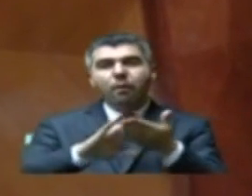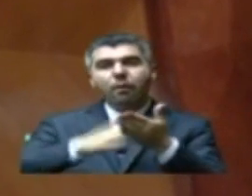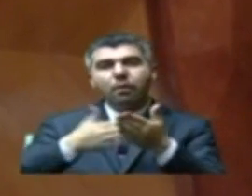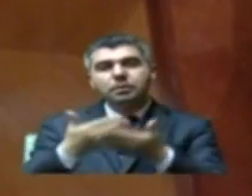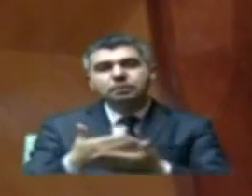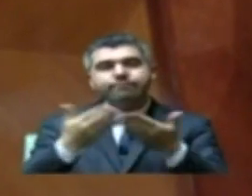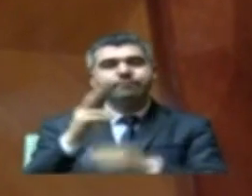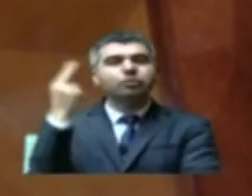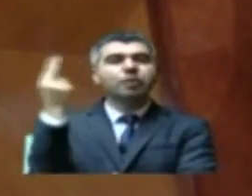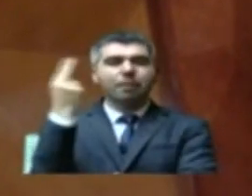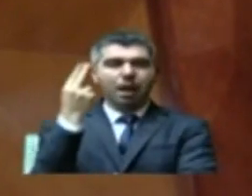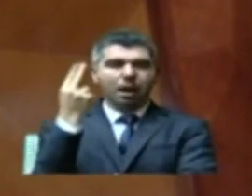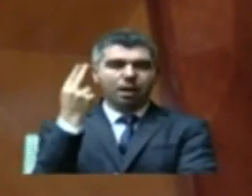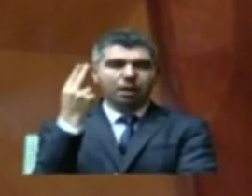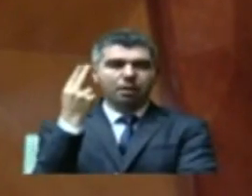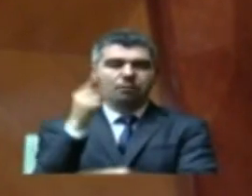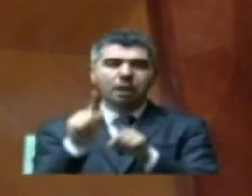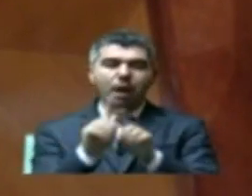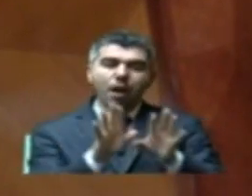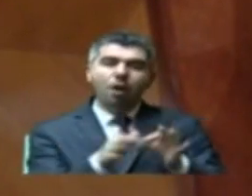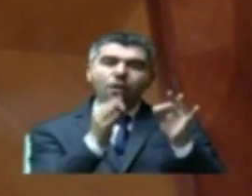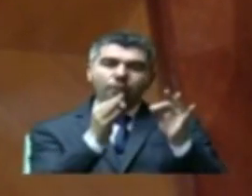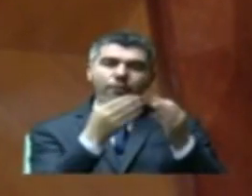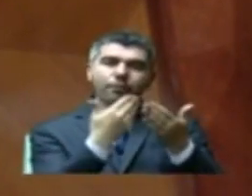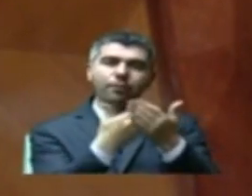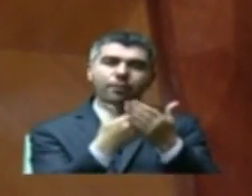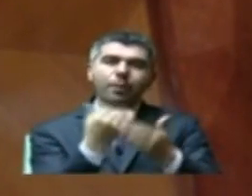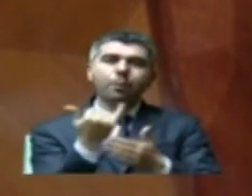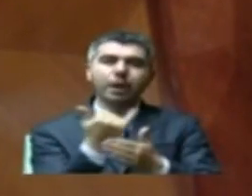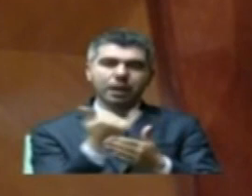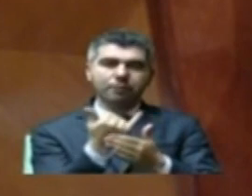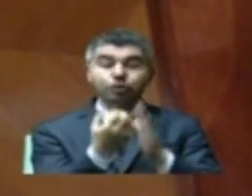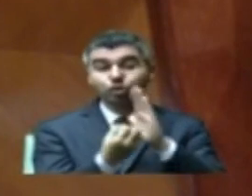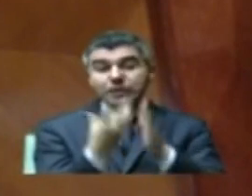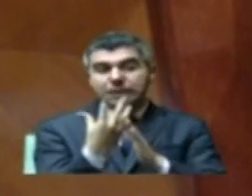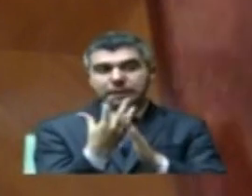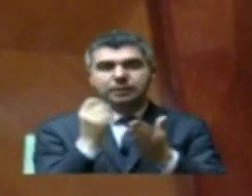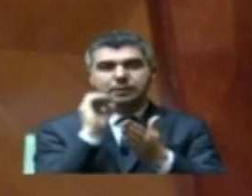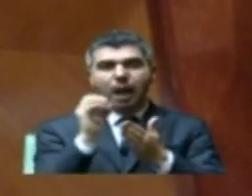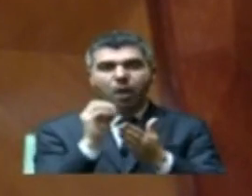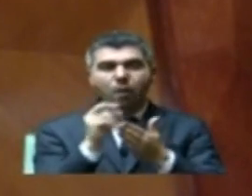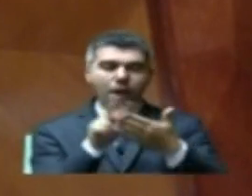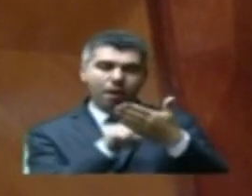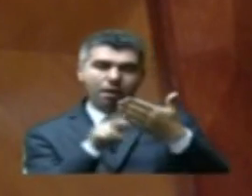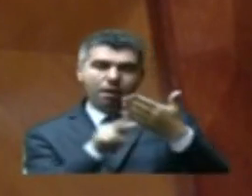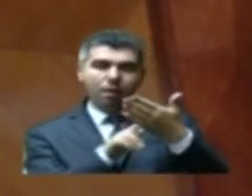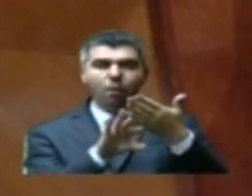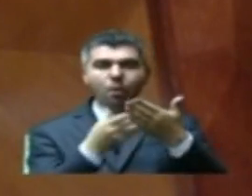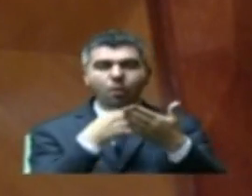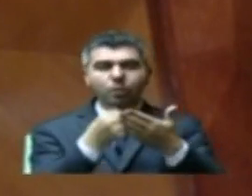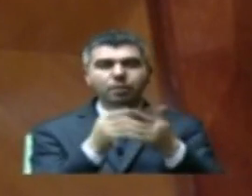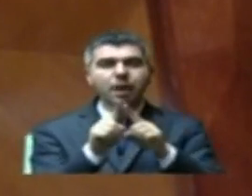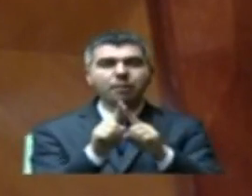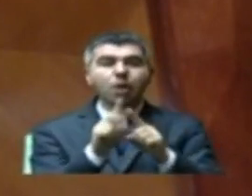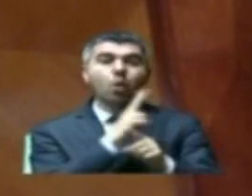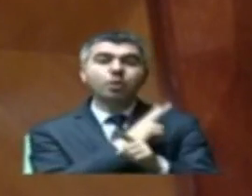على معايير. انا نقولها لك، اولا التخصصات الجديدة، ثانيا عدد الأساتذة المتوقع إحالتهم